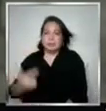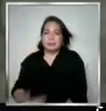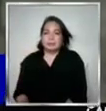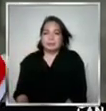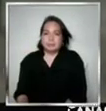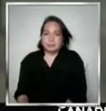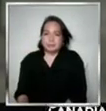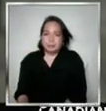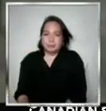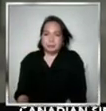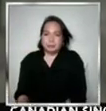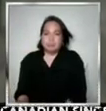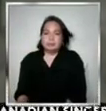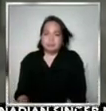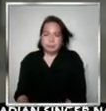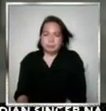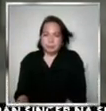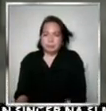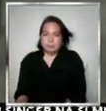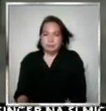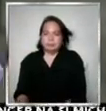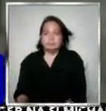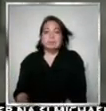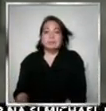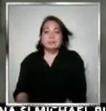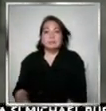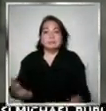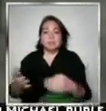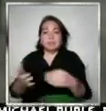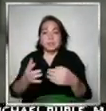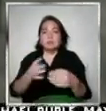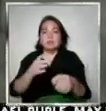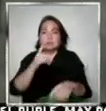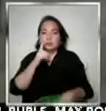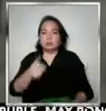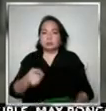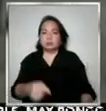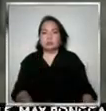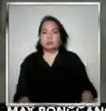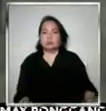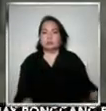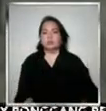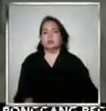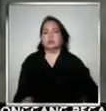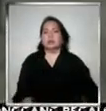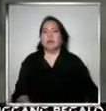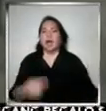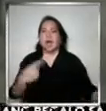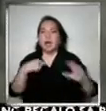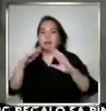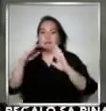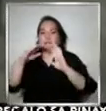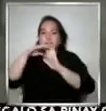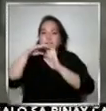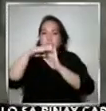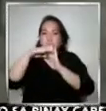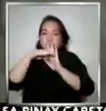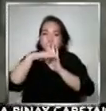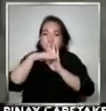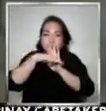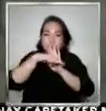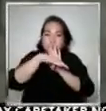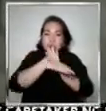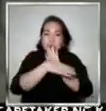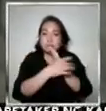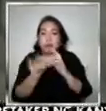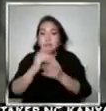Mariz! Vicky, kahit unti-unti ng araw bumabagal ang pagdami ng bilang ng mga nagkaka-COVID-19 dito sa Pasig City, hindi naman maikakaila